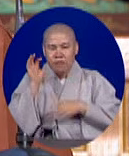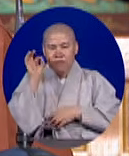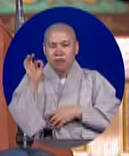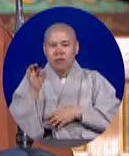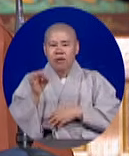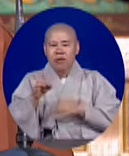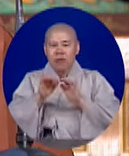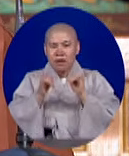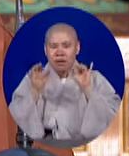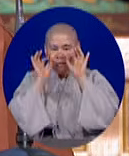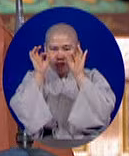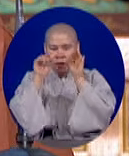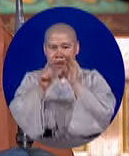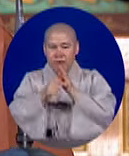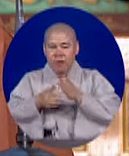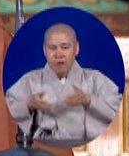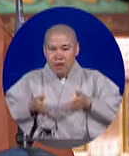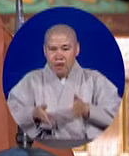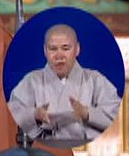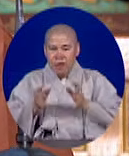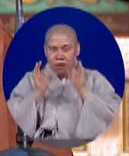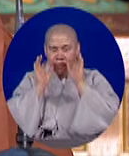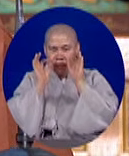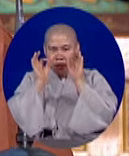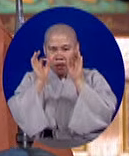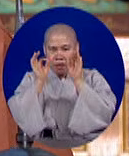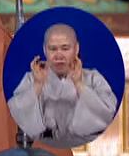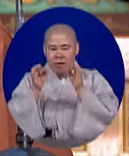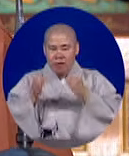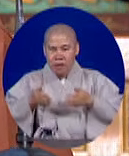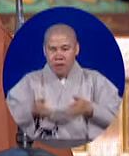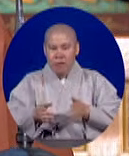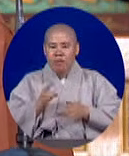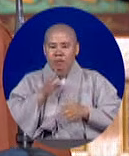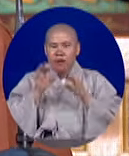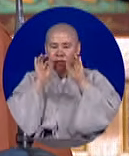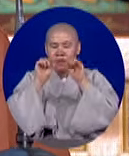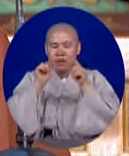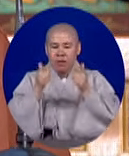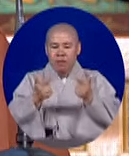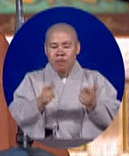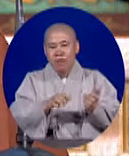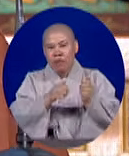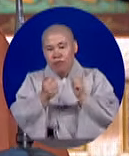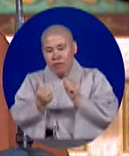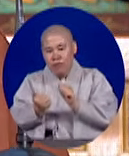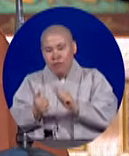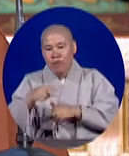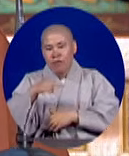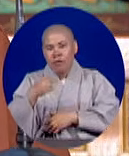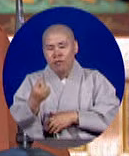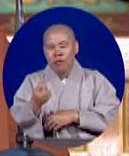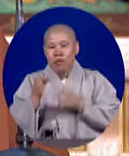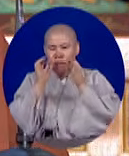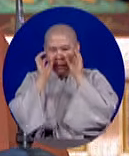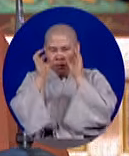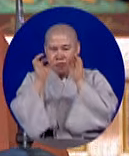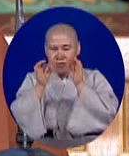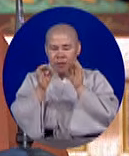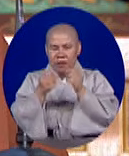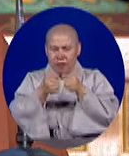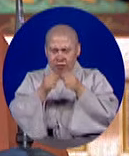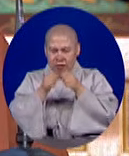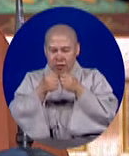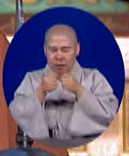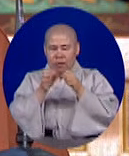때 태어나는 걸 보되 태어나는 것만 보지 않고 죽는 것까지 본다. 이게 꿰뚫어 보는 거예요.